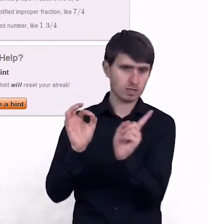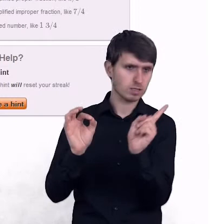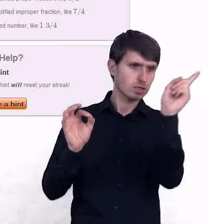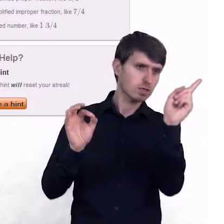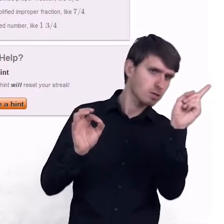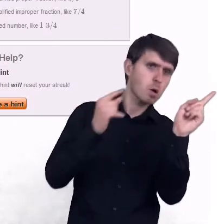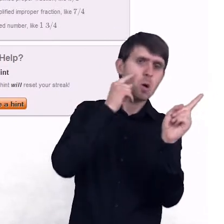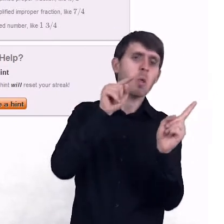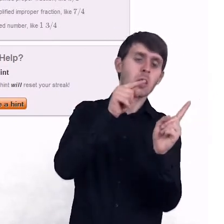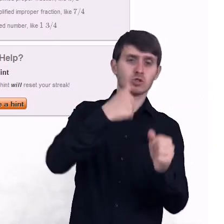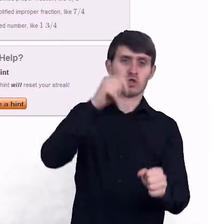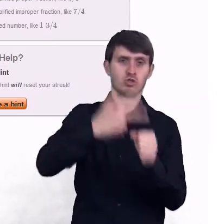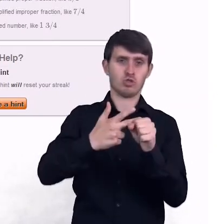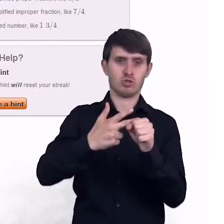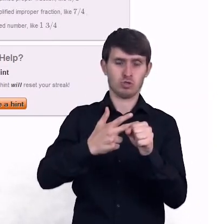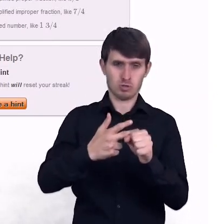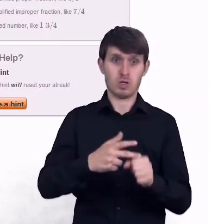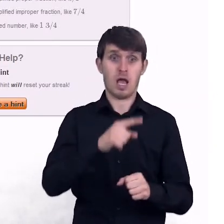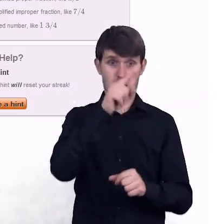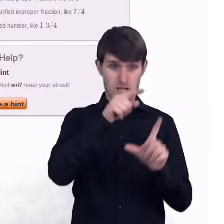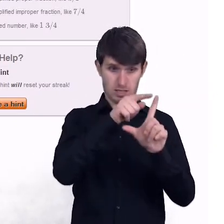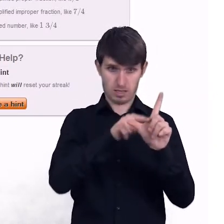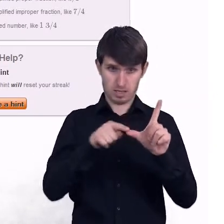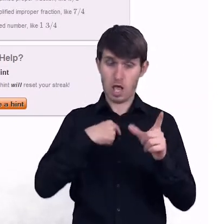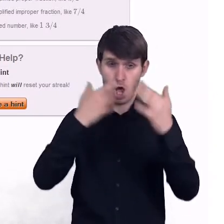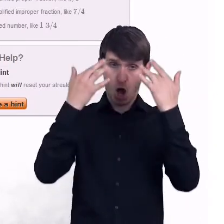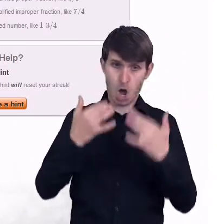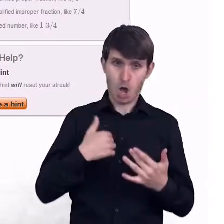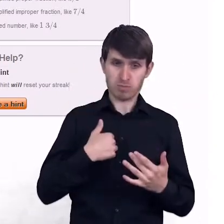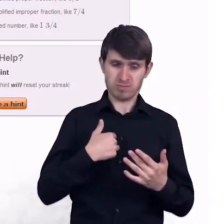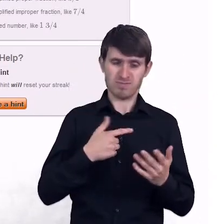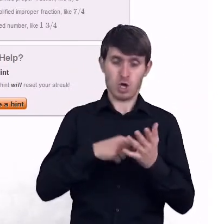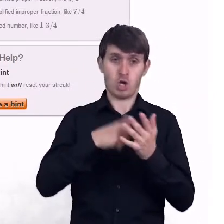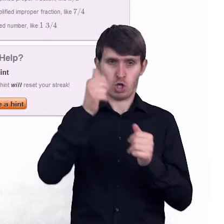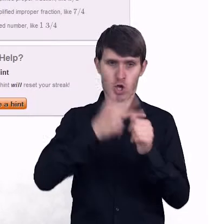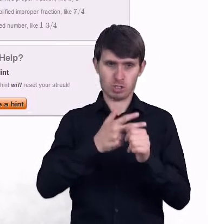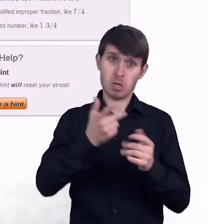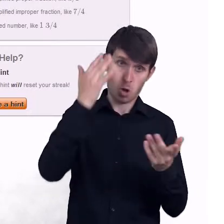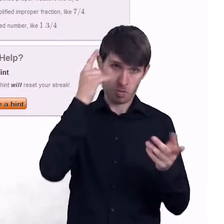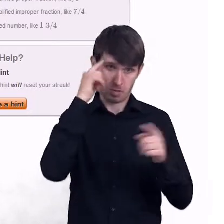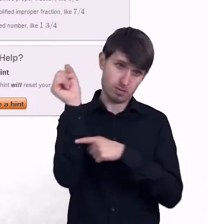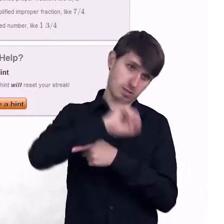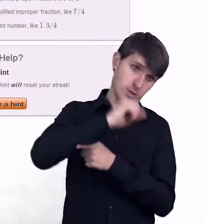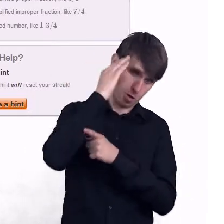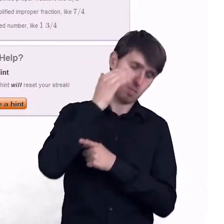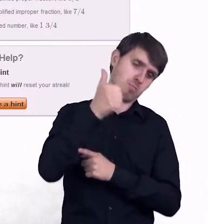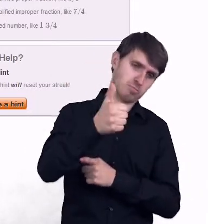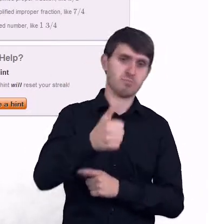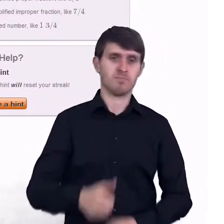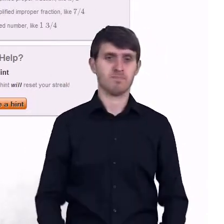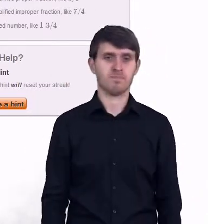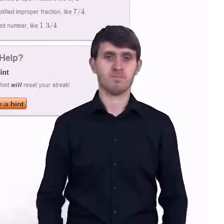drugie ramię wskazuje 130 stopni czyli że kąt który próbujemy zmierzyć ma 130 stopni